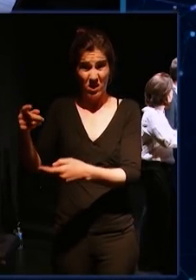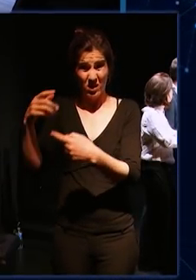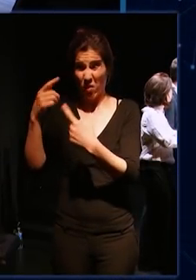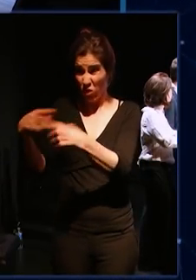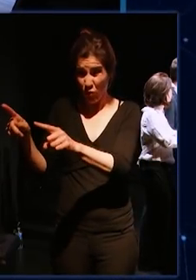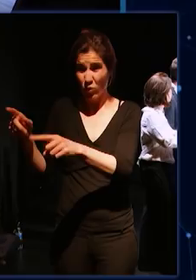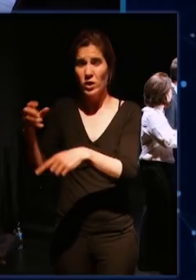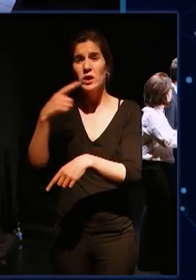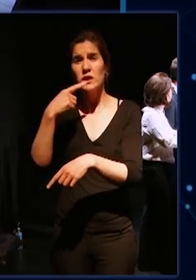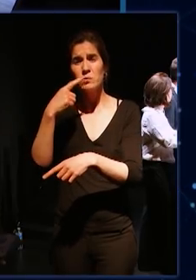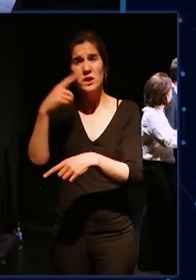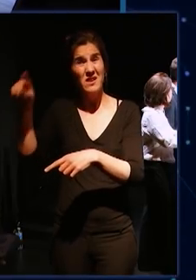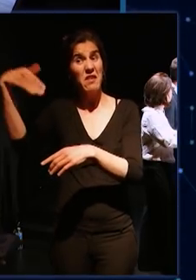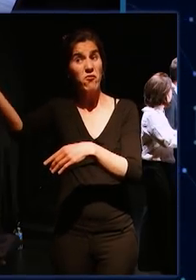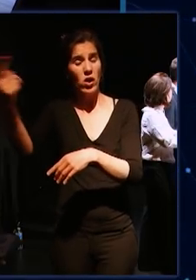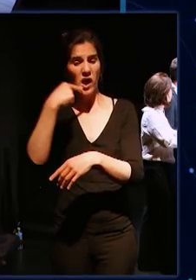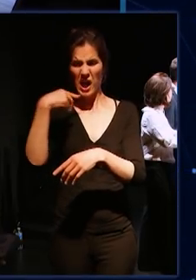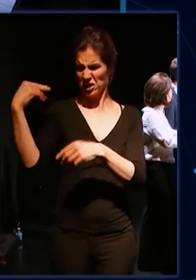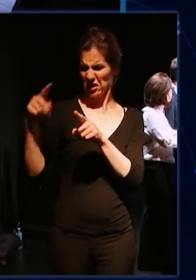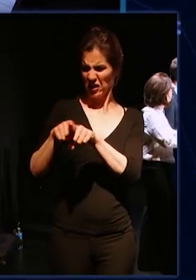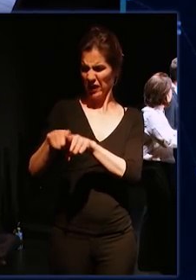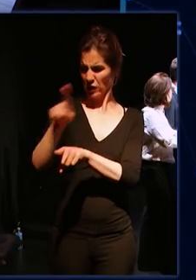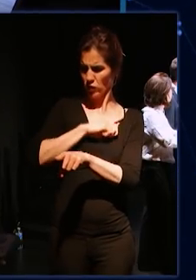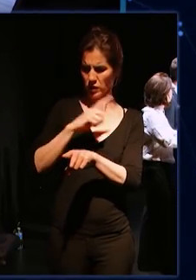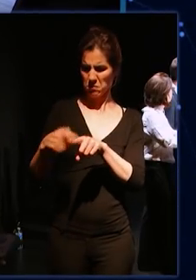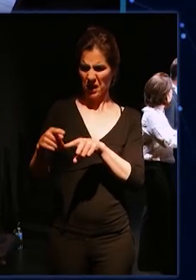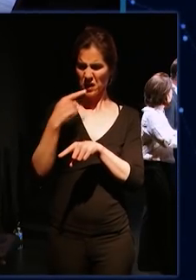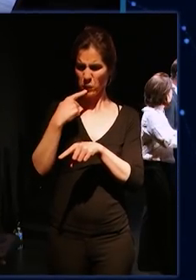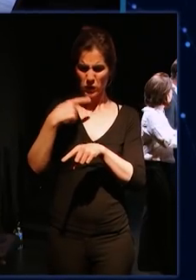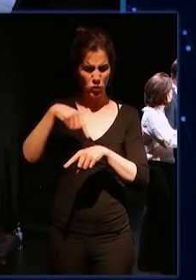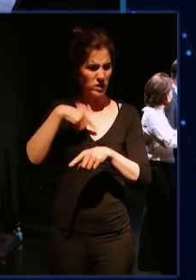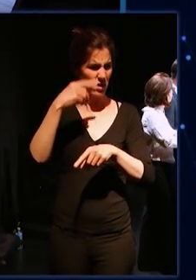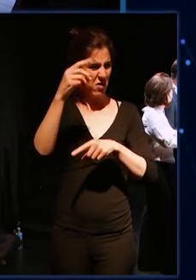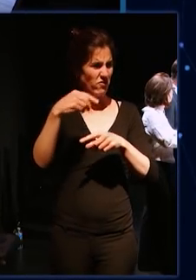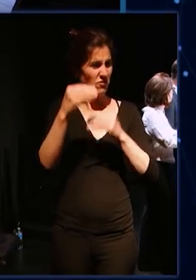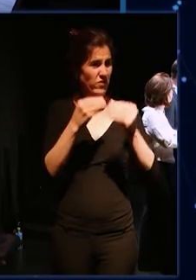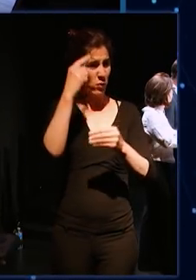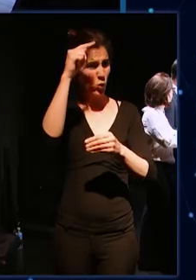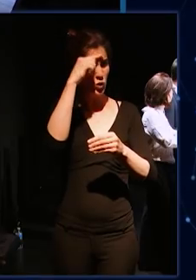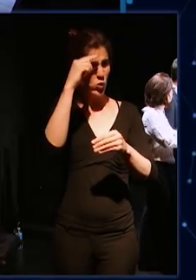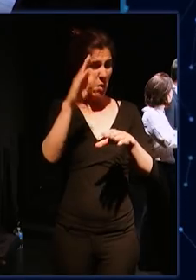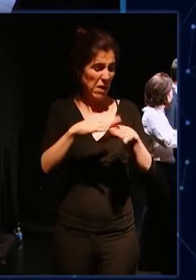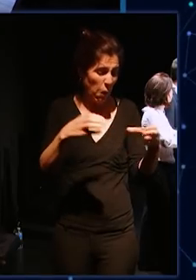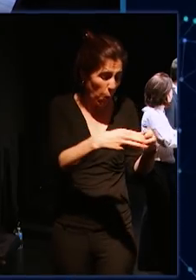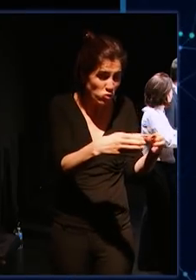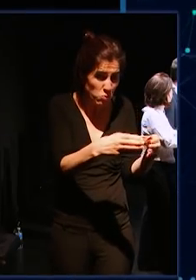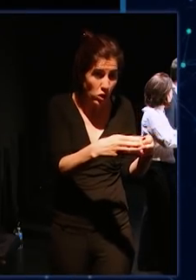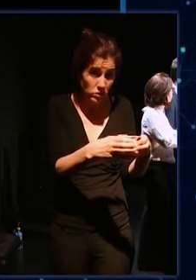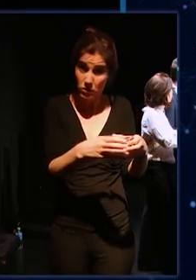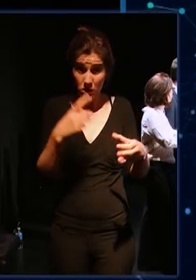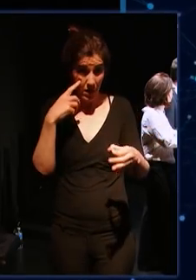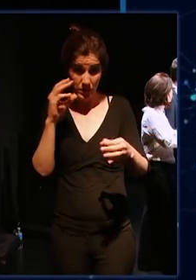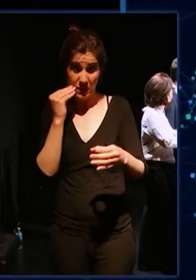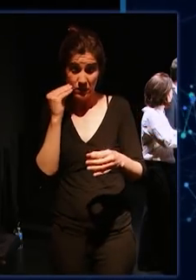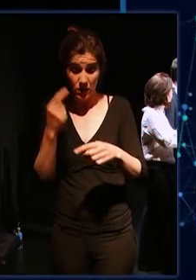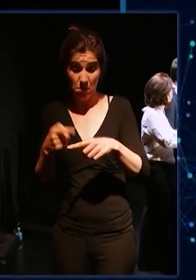pocs. No és cert. La cultura és per tots. La cultura és la columna vertebral d'aquest municipi,